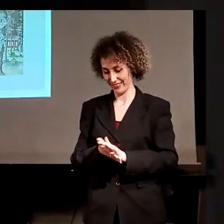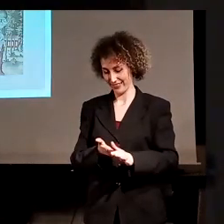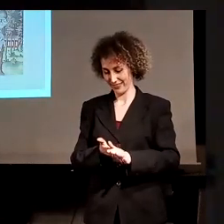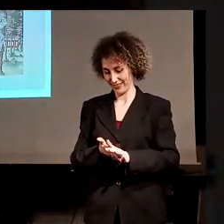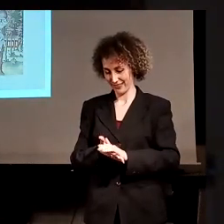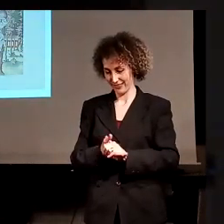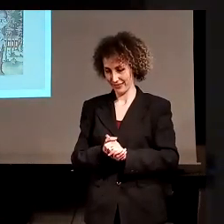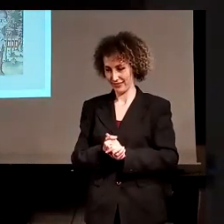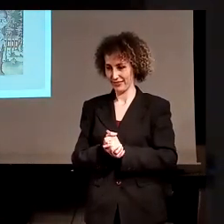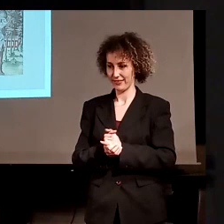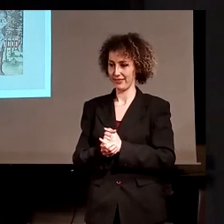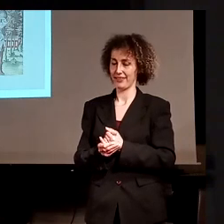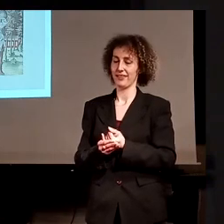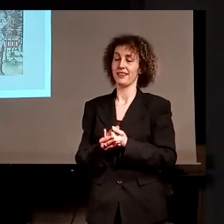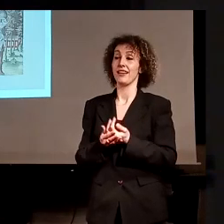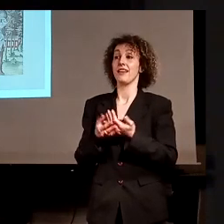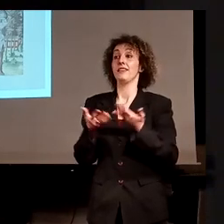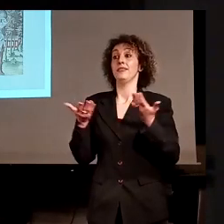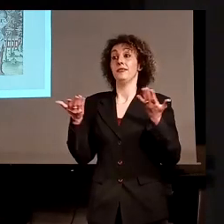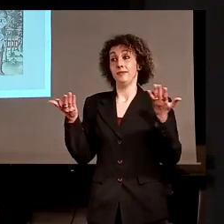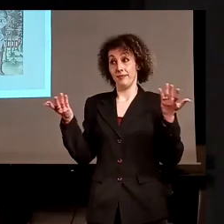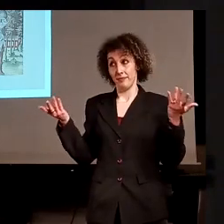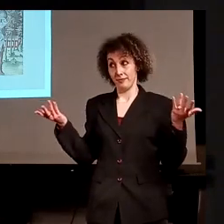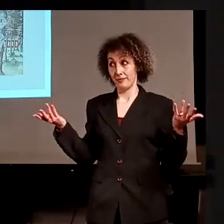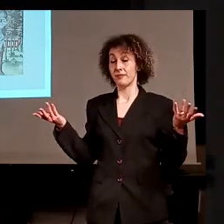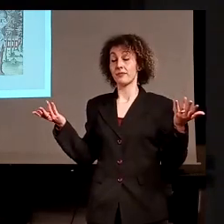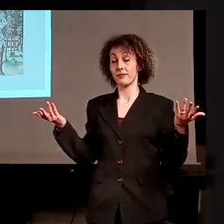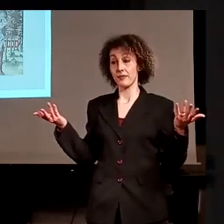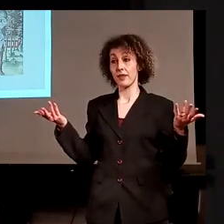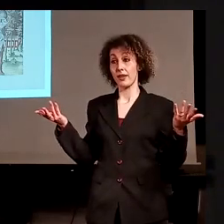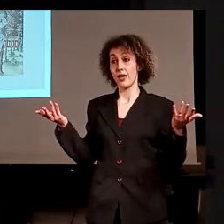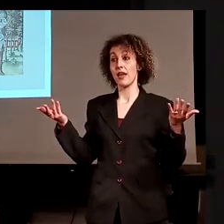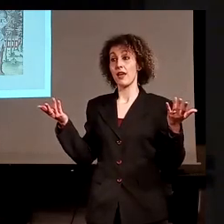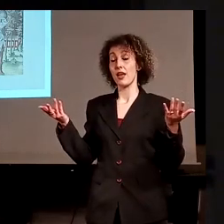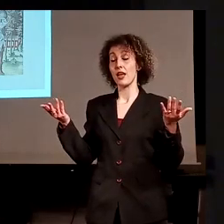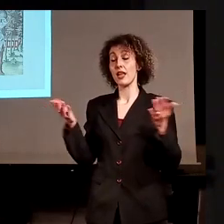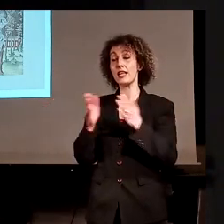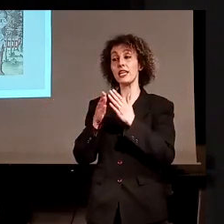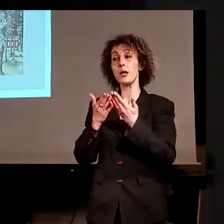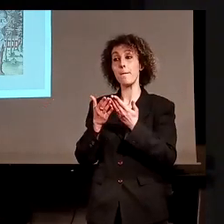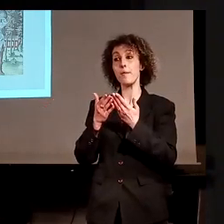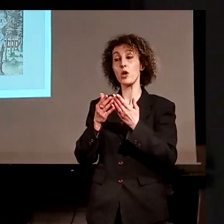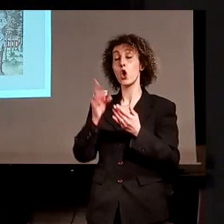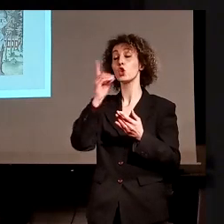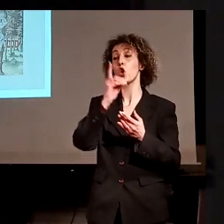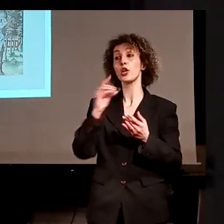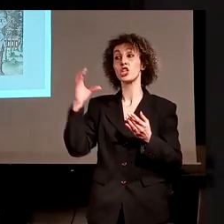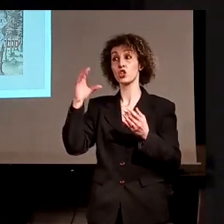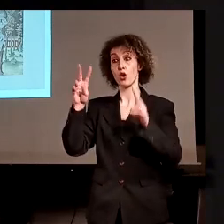è una rivelazione confrontare il don chisciotte dimena